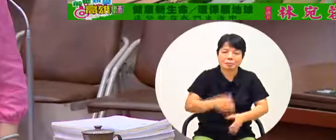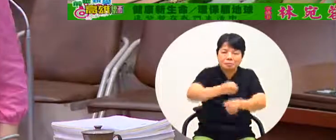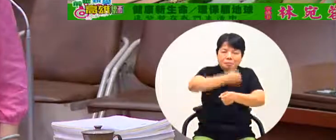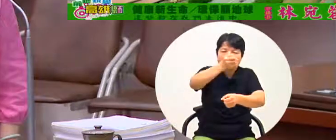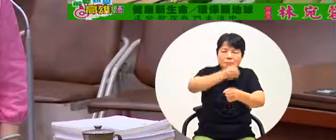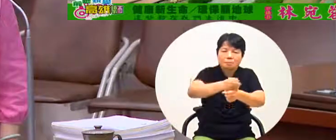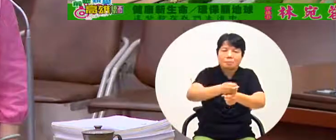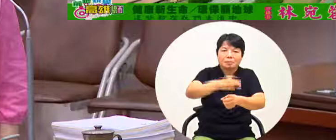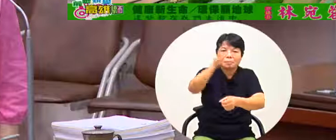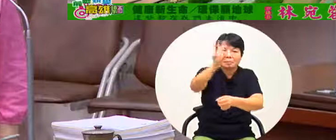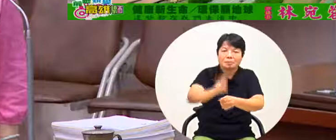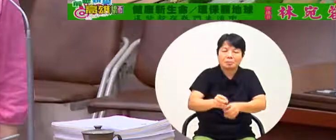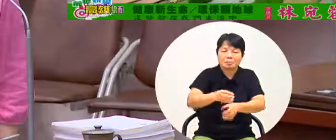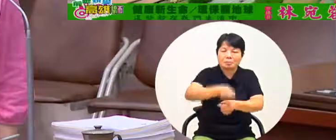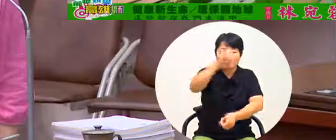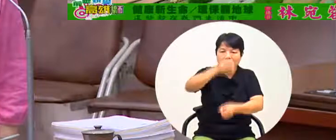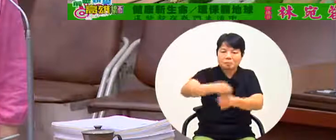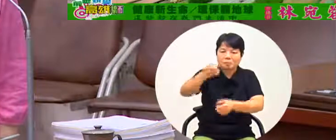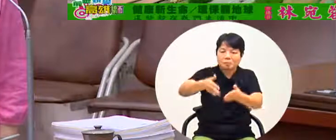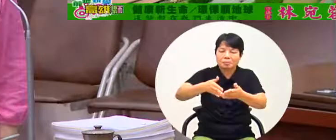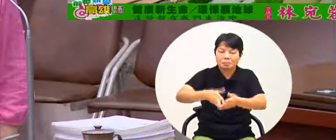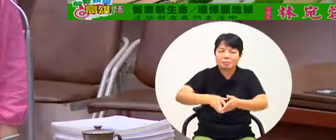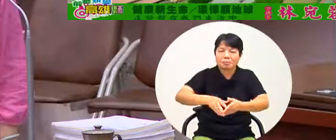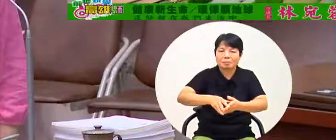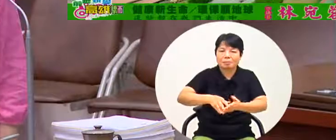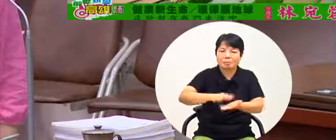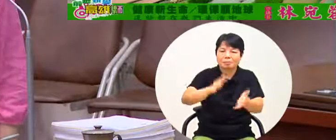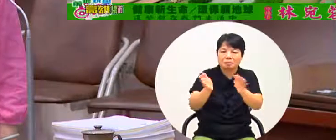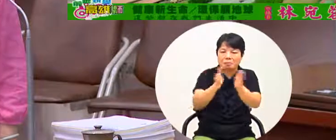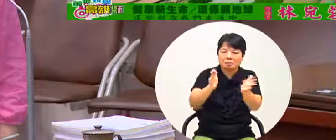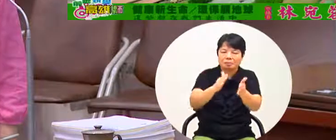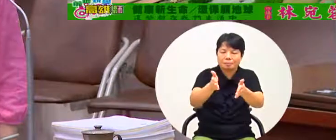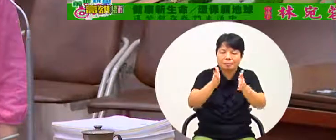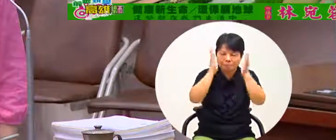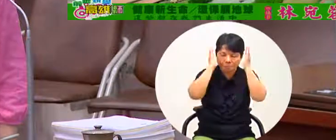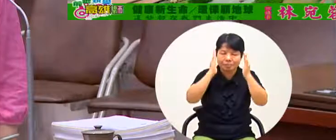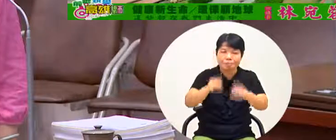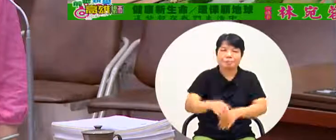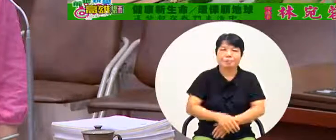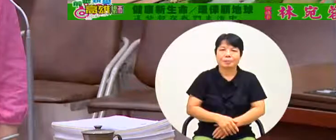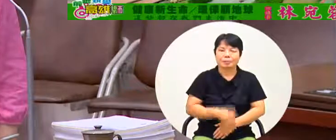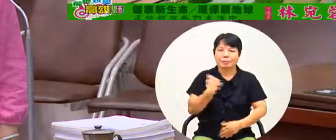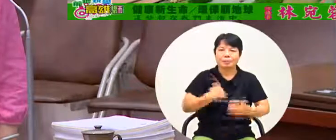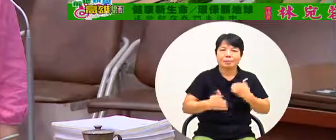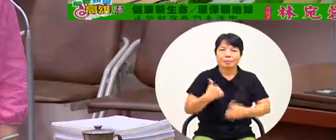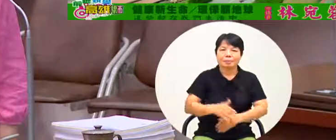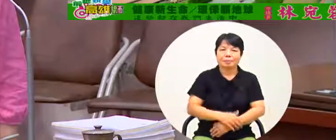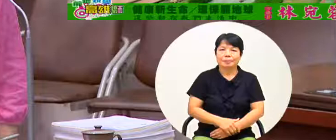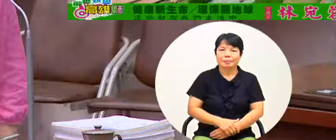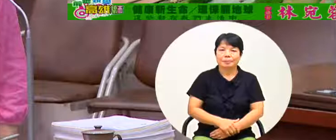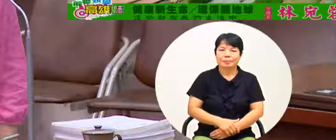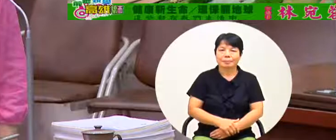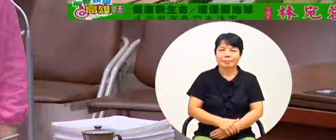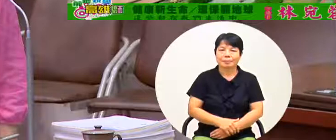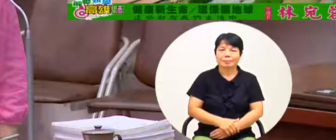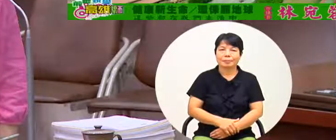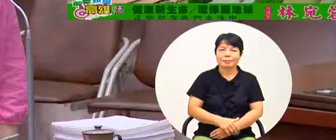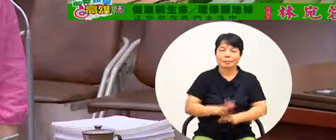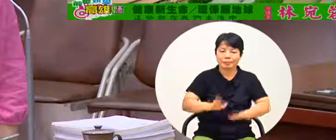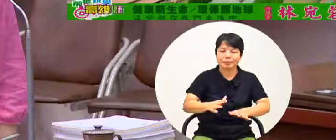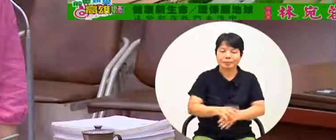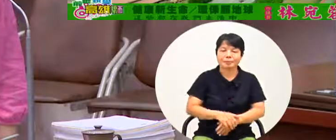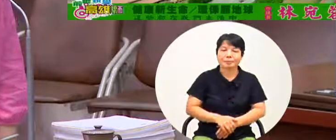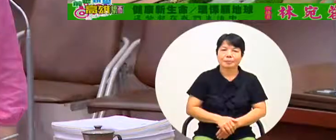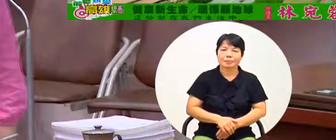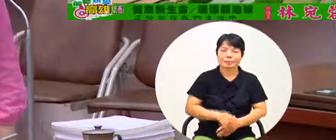把它弄好哦。好，那我们很开心。这今天可能跟公务局、阳光处都有那